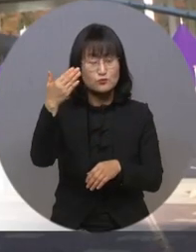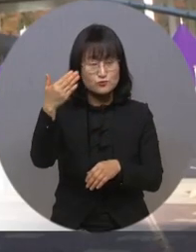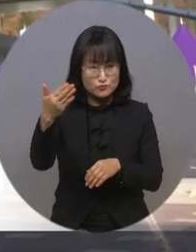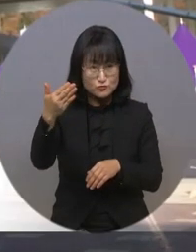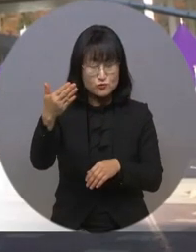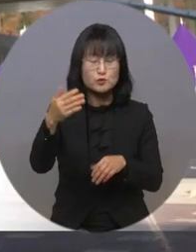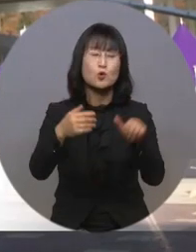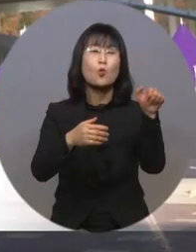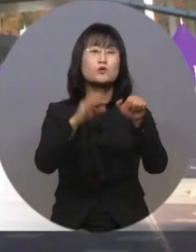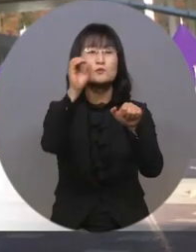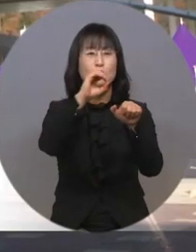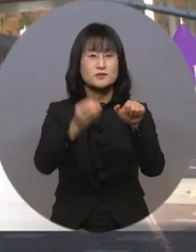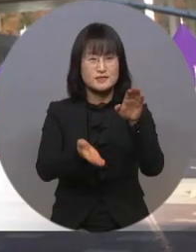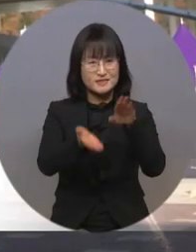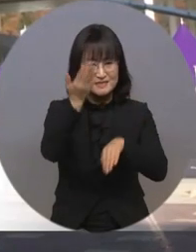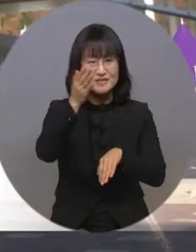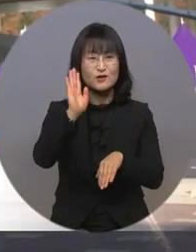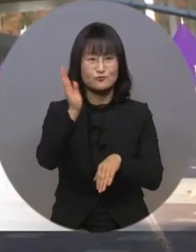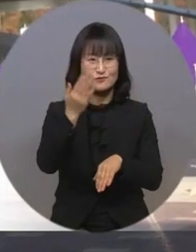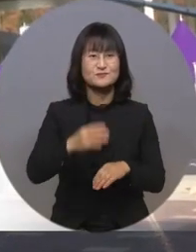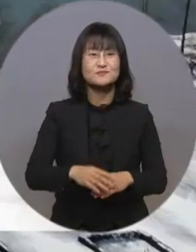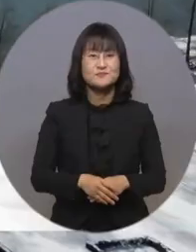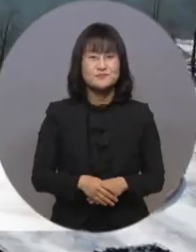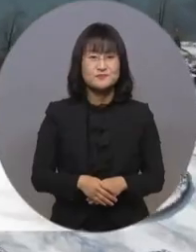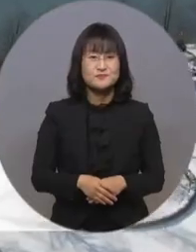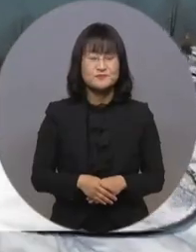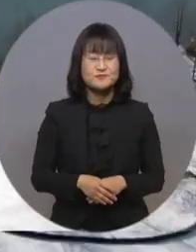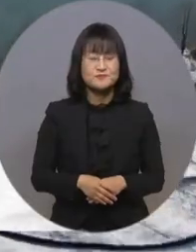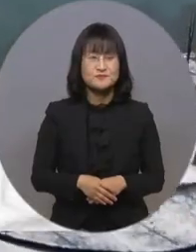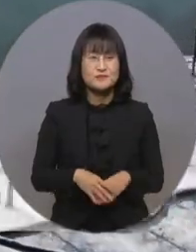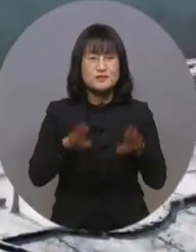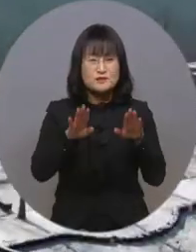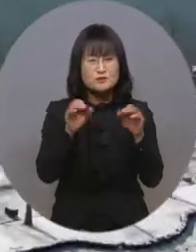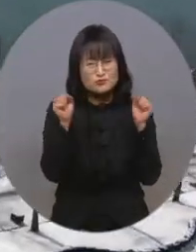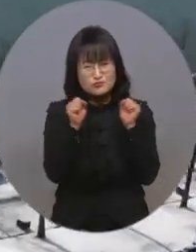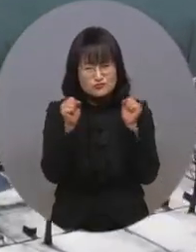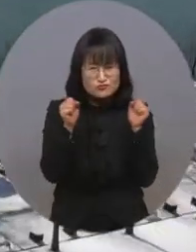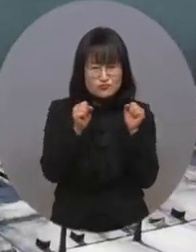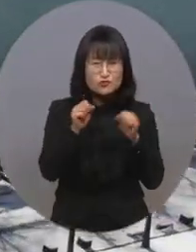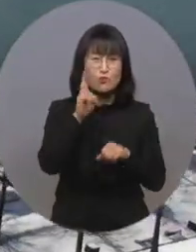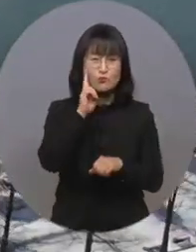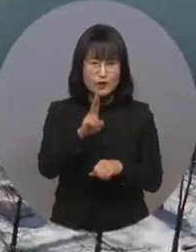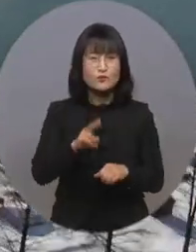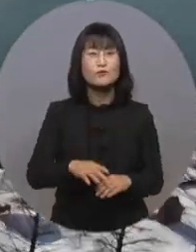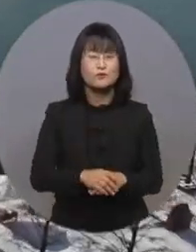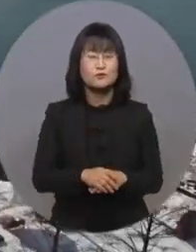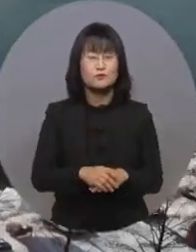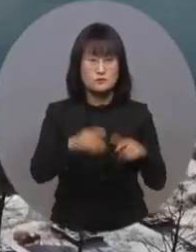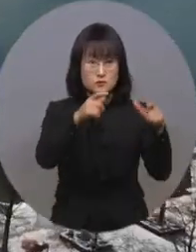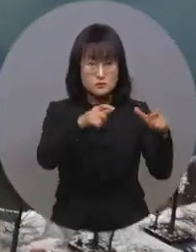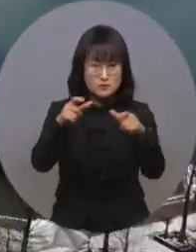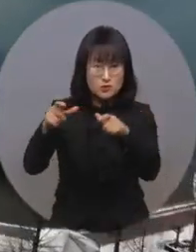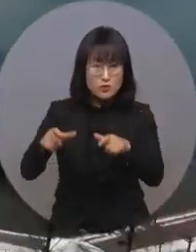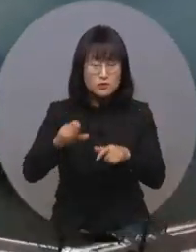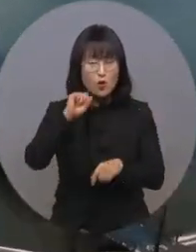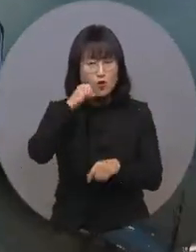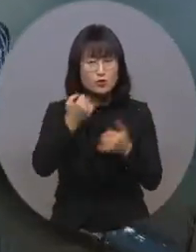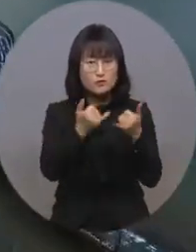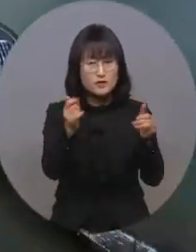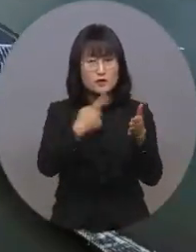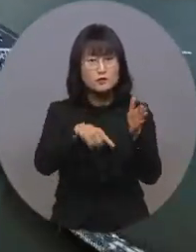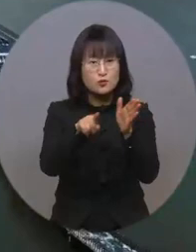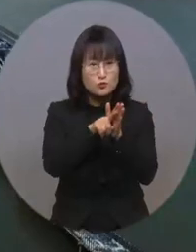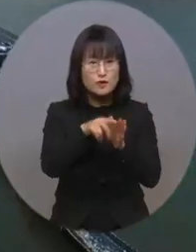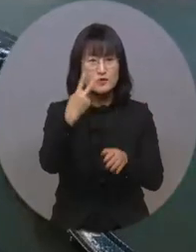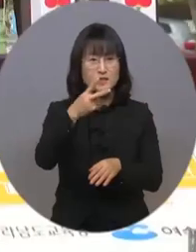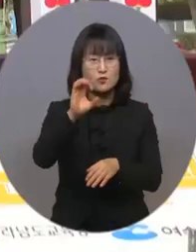넘은 61.9도까지 올랐습니다. 유난히 추울 것으로 예상되는 올 겨울 지역사회 소외계층을 위한 2023